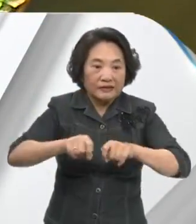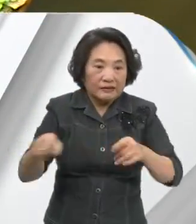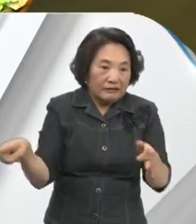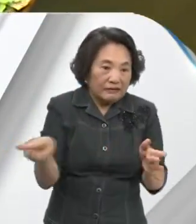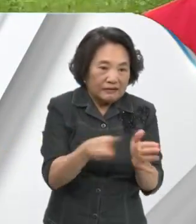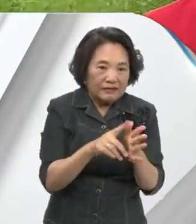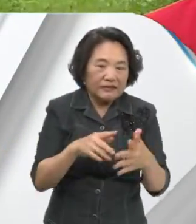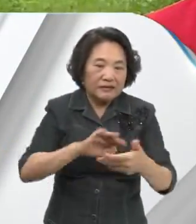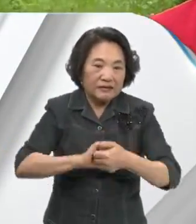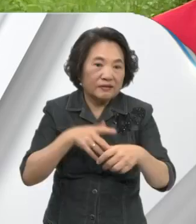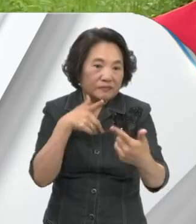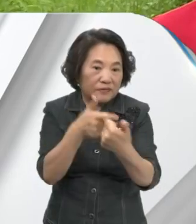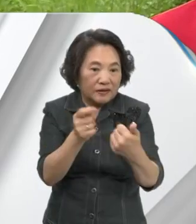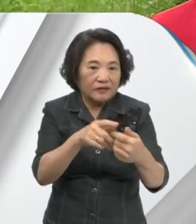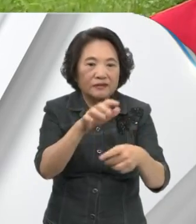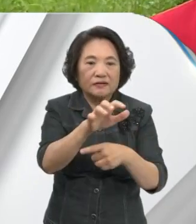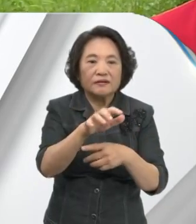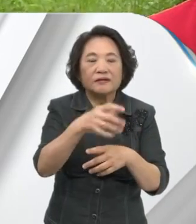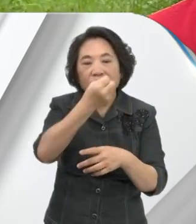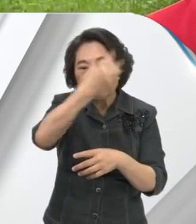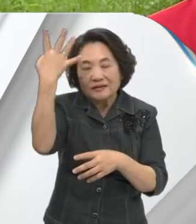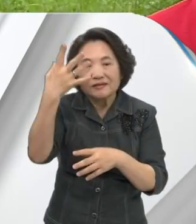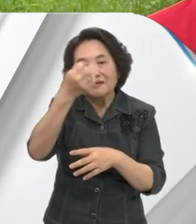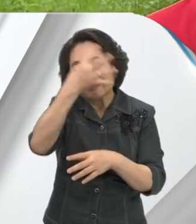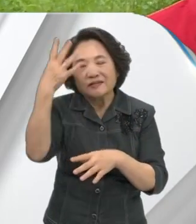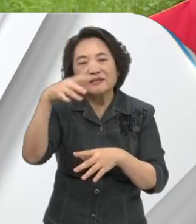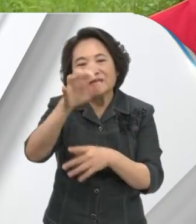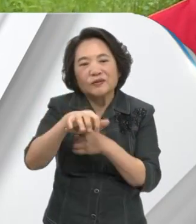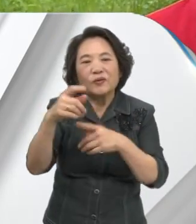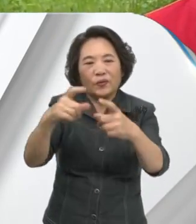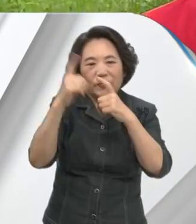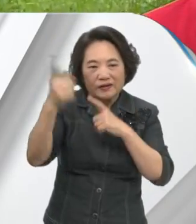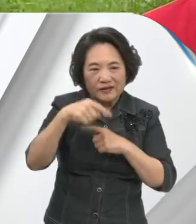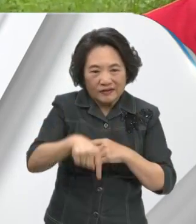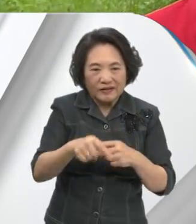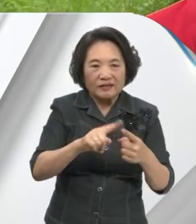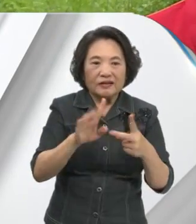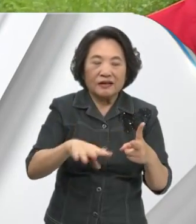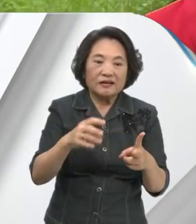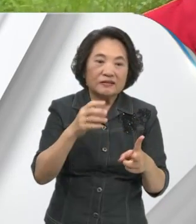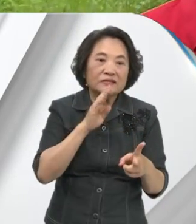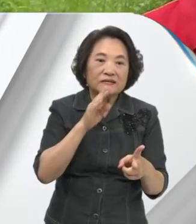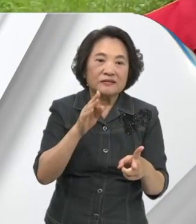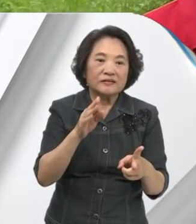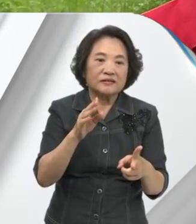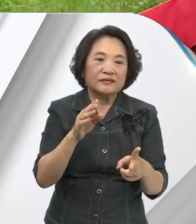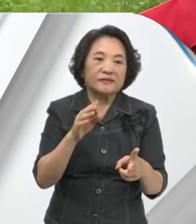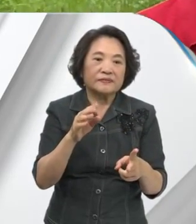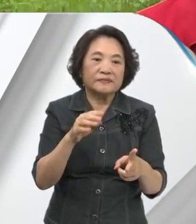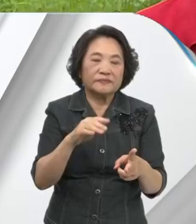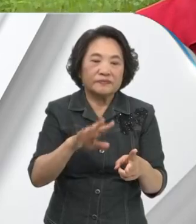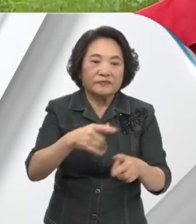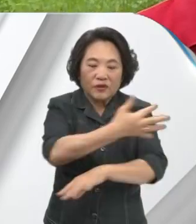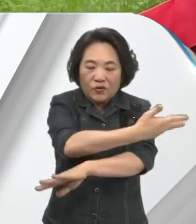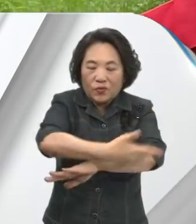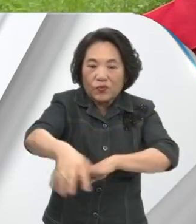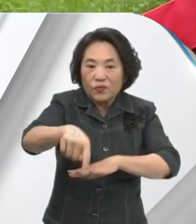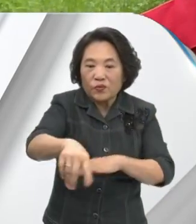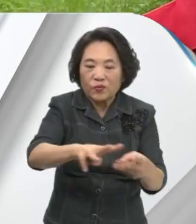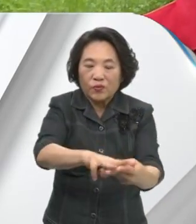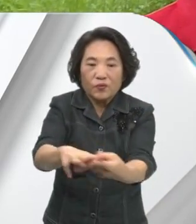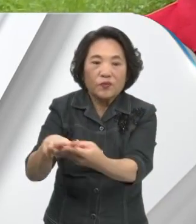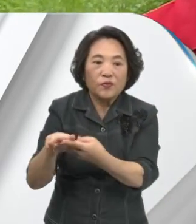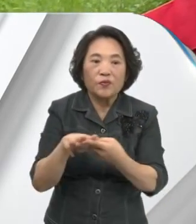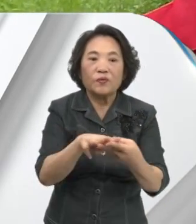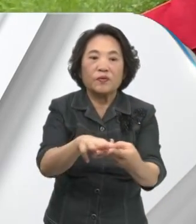讲，系咧配合吼，强农返乡，吼，一个新农返乡，吼。使得还有诶，了个